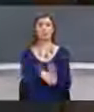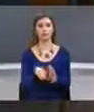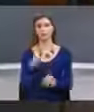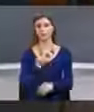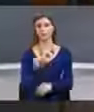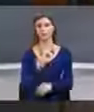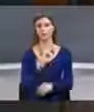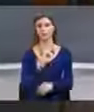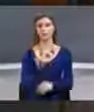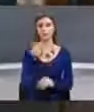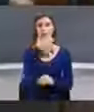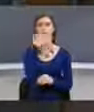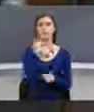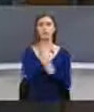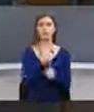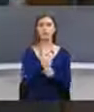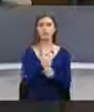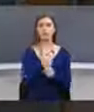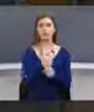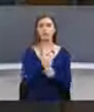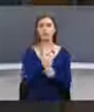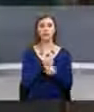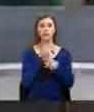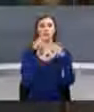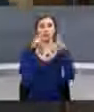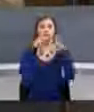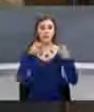ligji. Agjencia merret me